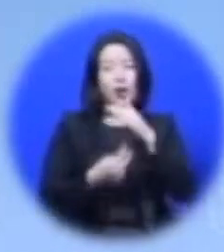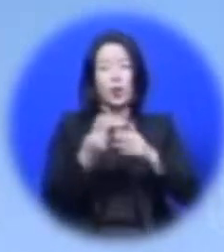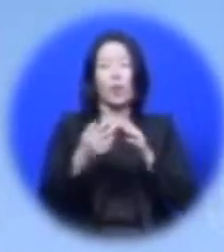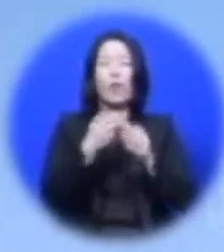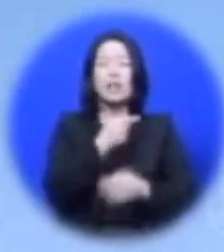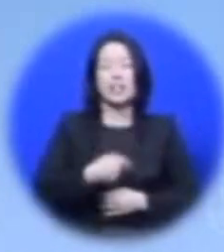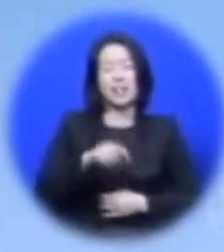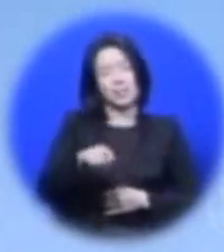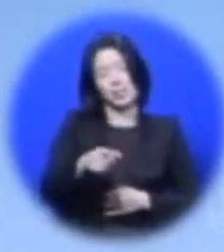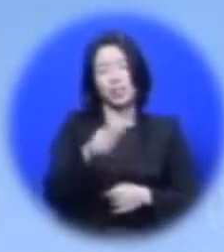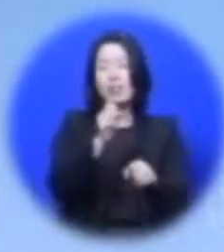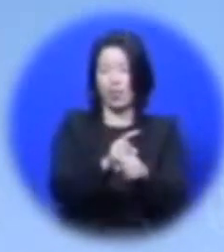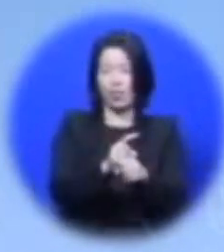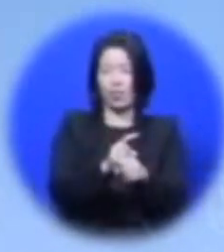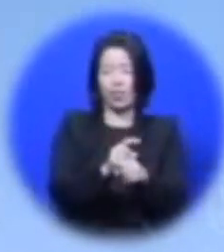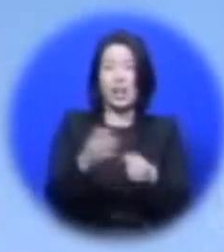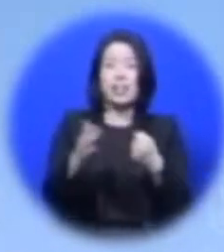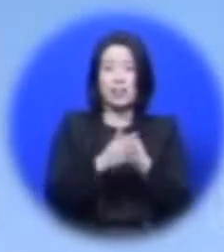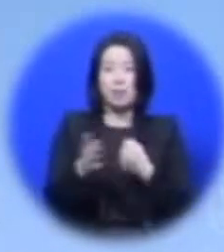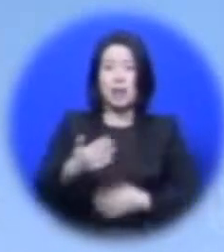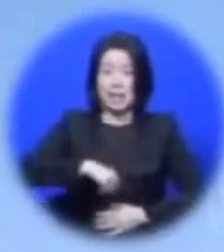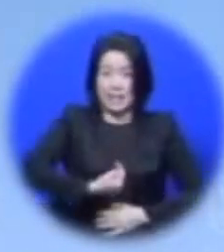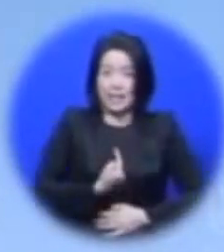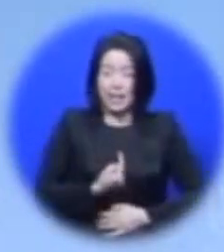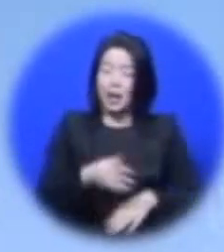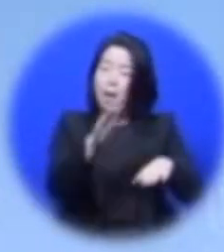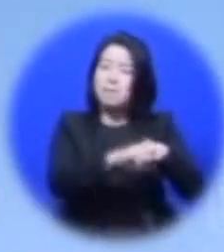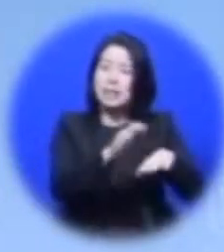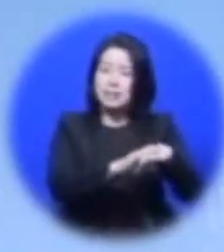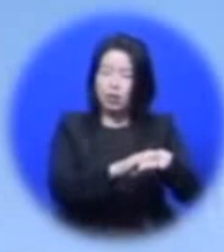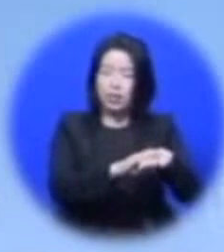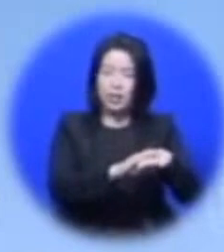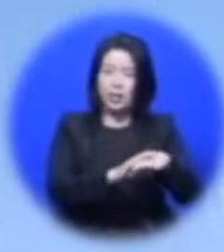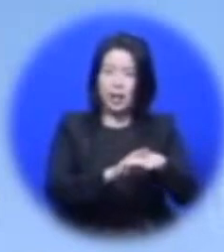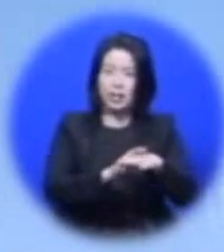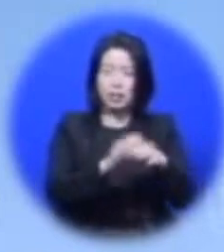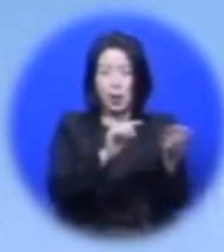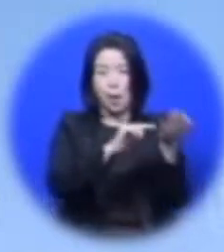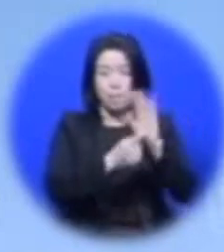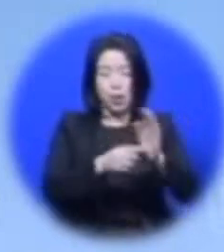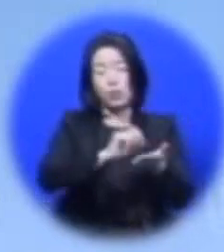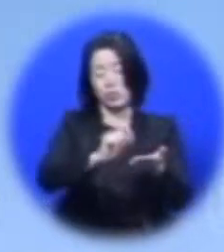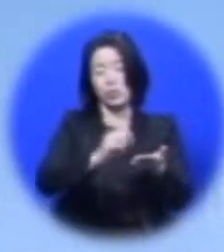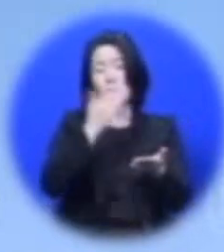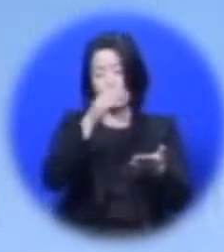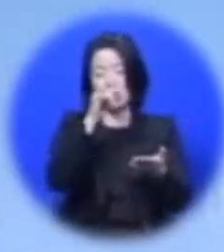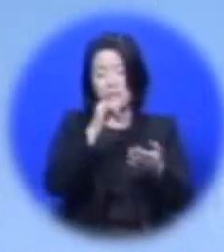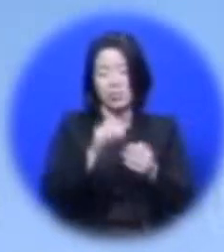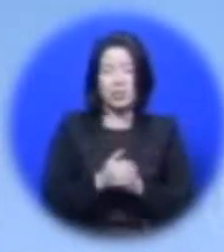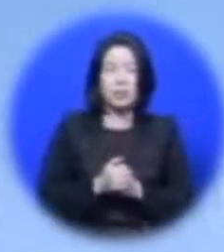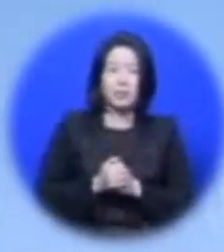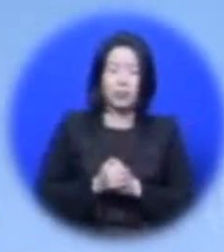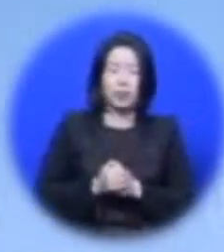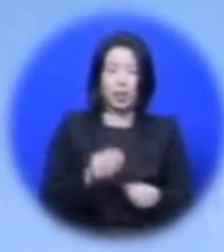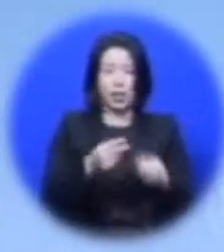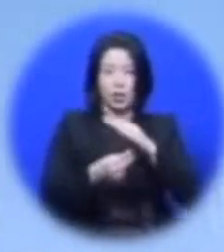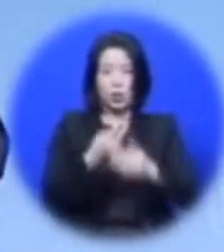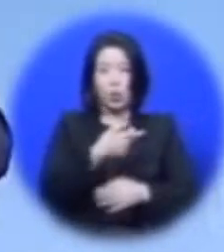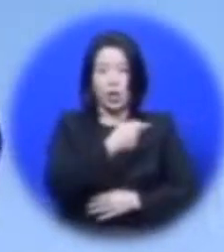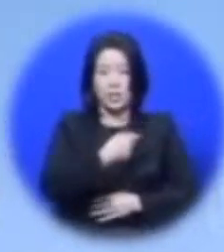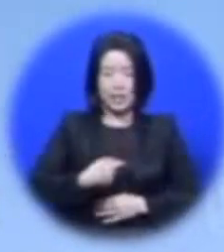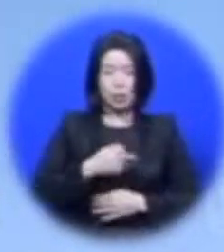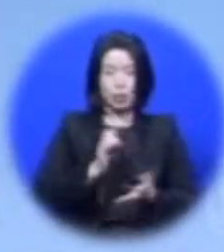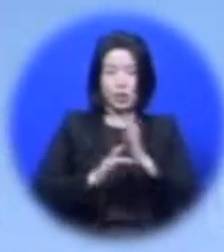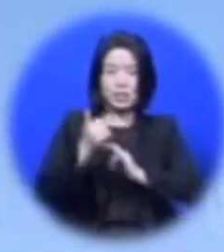그런 성격이었던 거예요. 그러니 자기가 만졌다는 표현을 그렇게 쓴 걸 보면, 그러니까 요한 사도가 이렇게